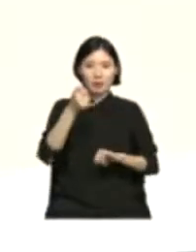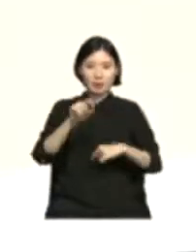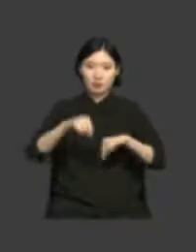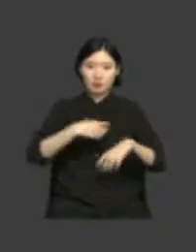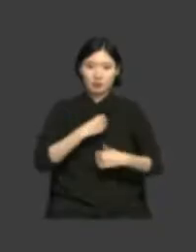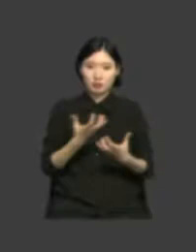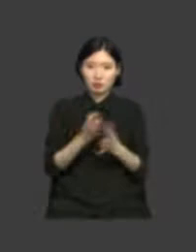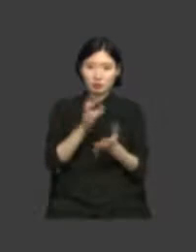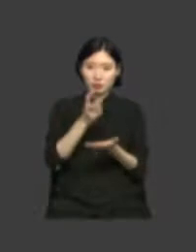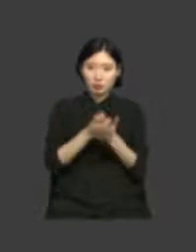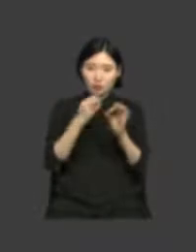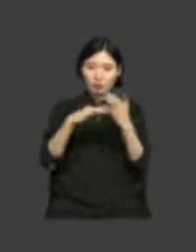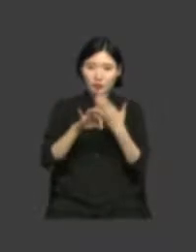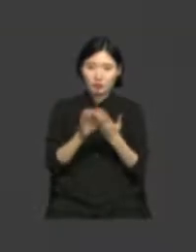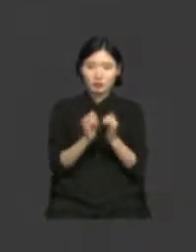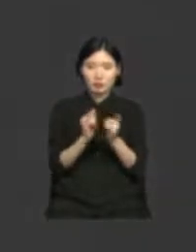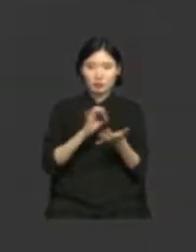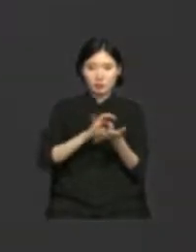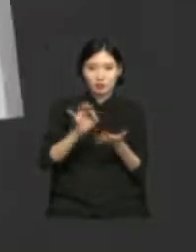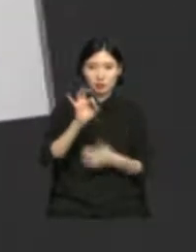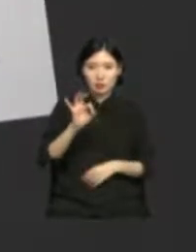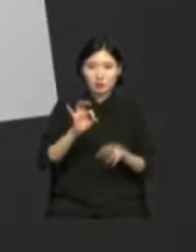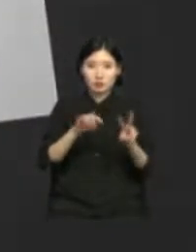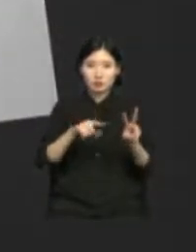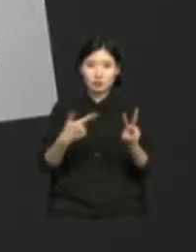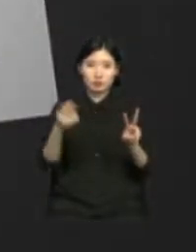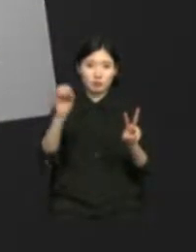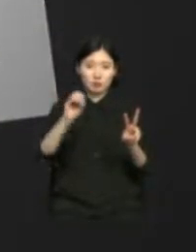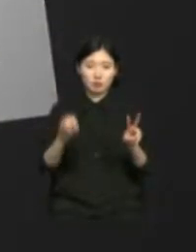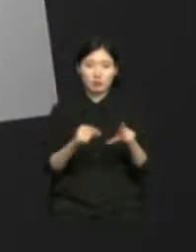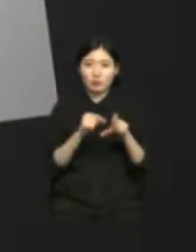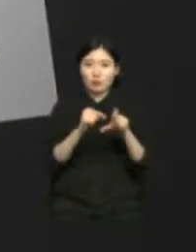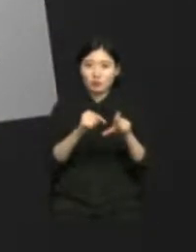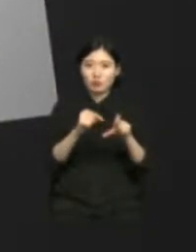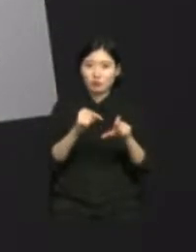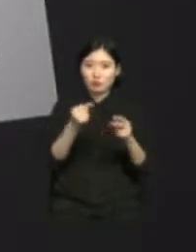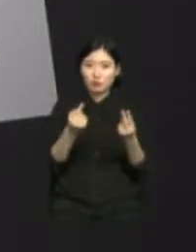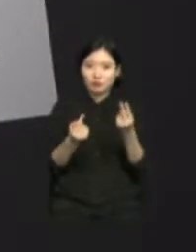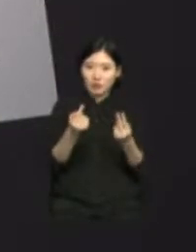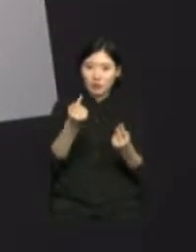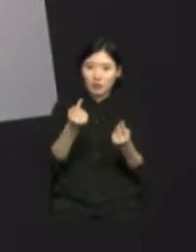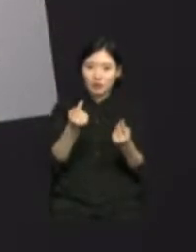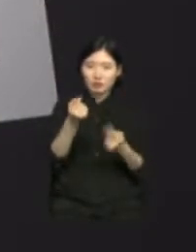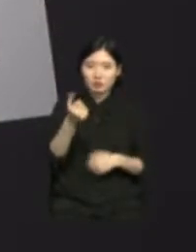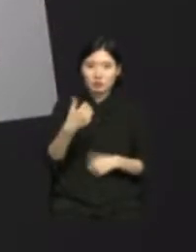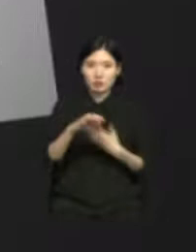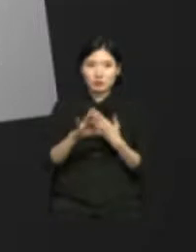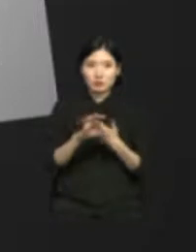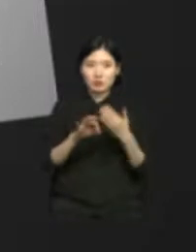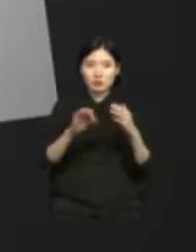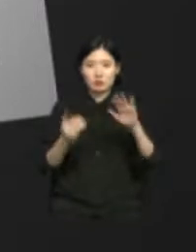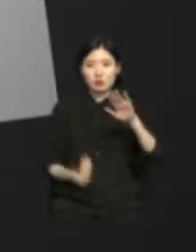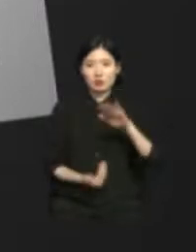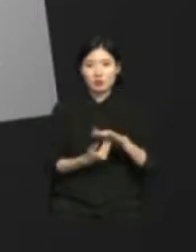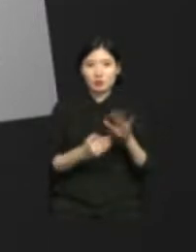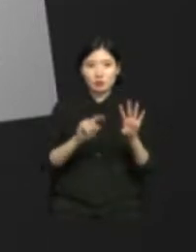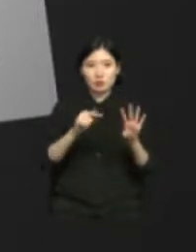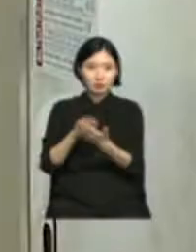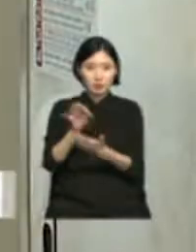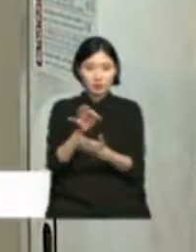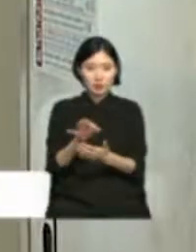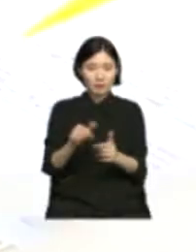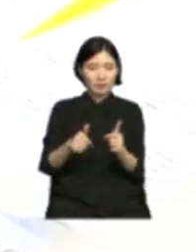지침에 의하면 1 검기의 경우 2.6% 평균금액 이 낮은 경우는 최대 4.6% 만 인상 하도록 되어